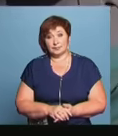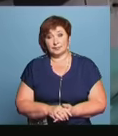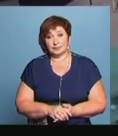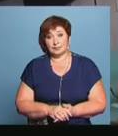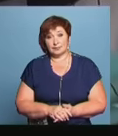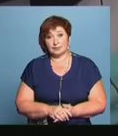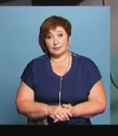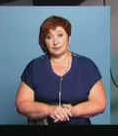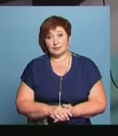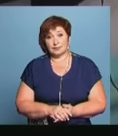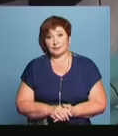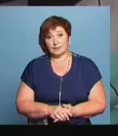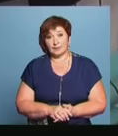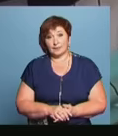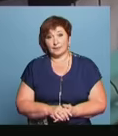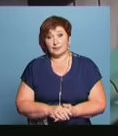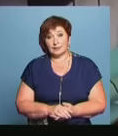здесь. Здравствуйте, граждане.